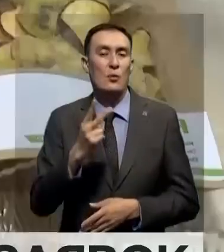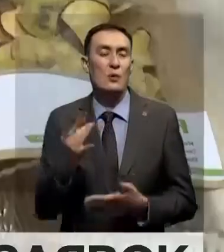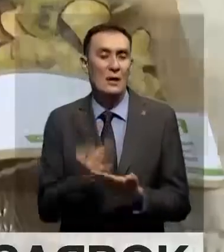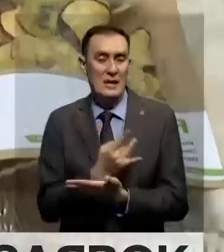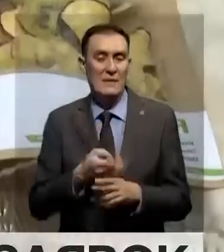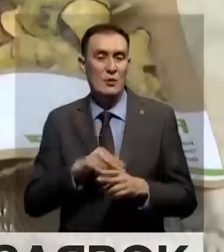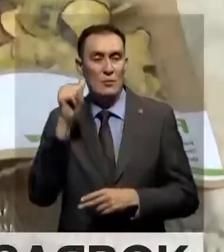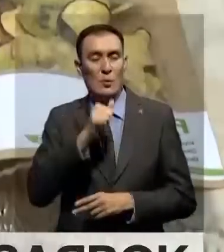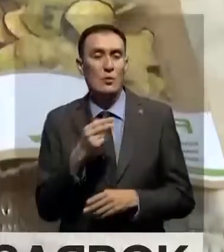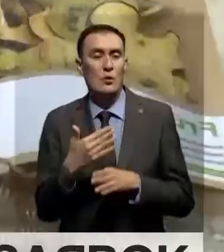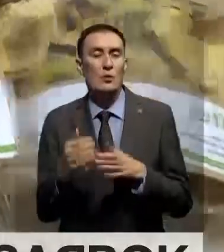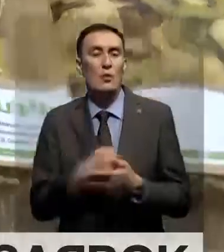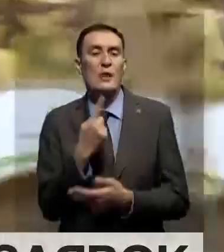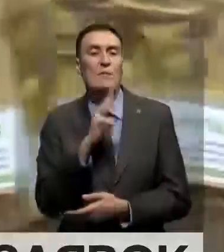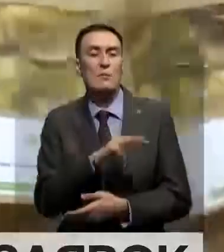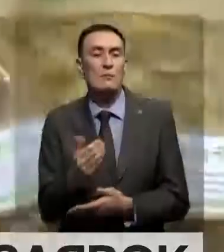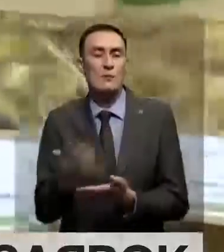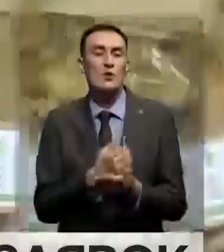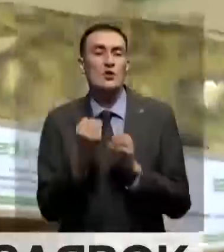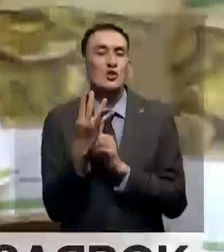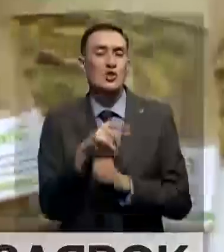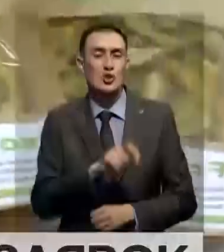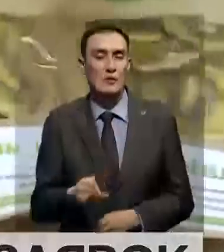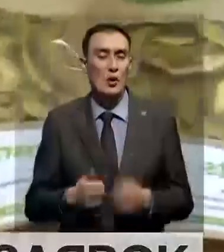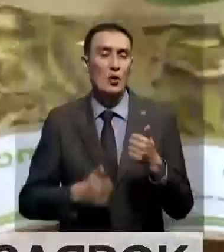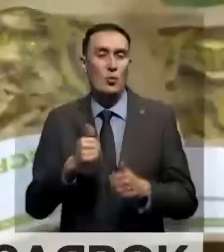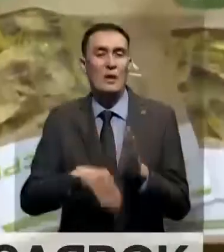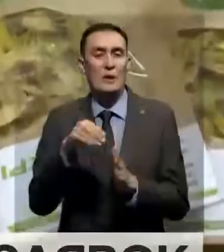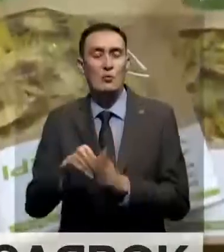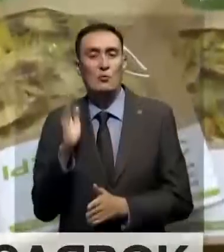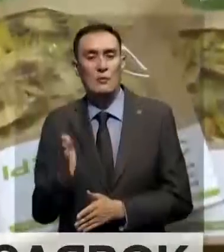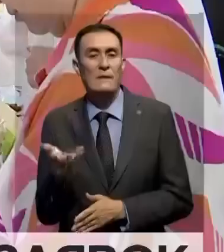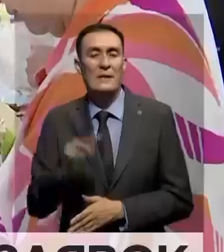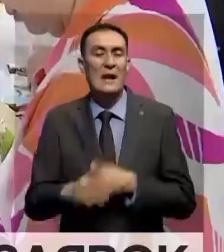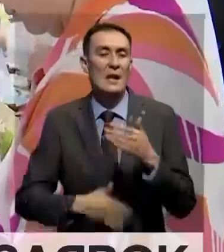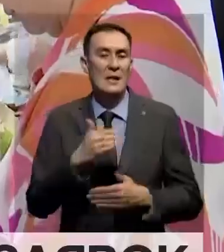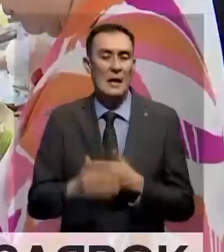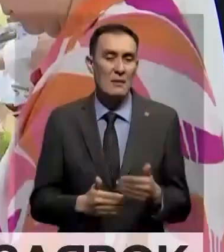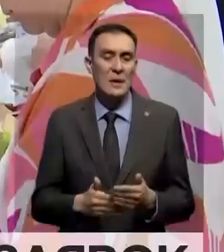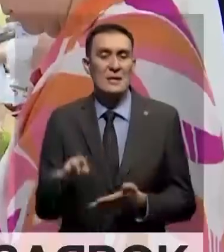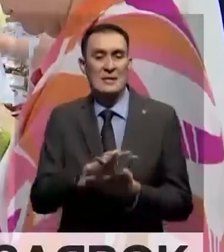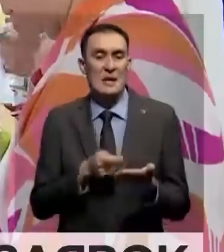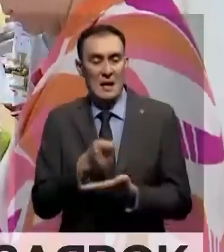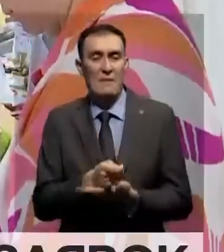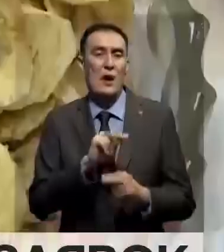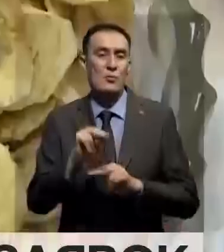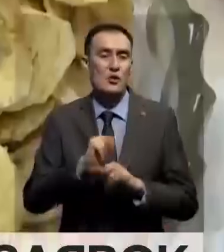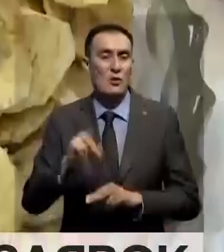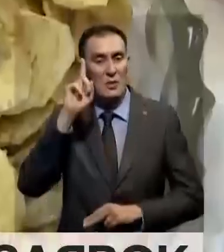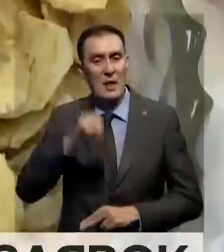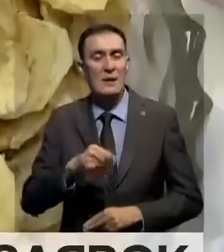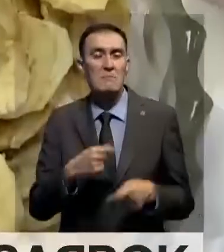раз. В этом году гранты до 1 000 000 тенге получат 14 человек. Конкурсный отбор пройдет в 3 этапа. Прием заявок, обучение